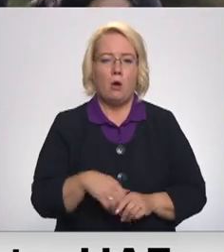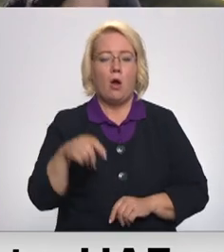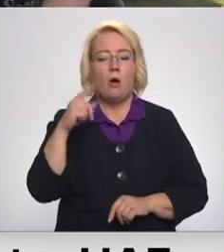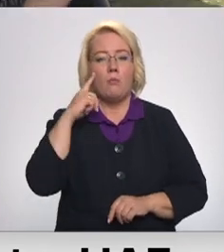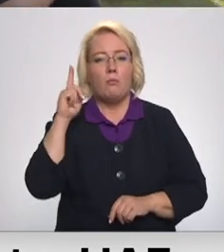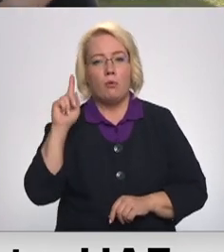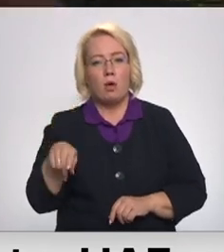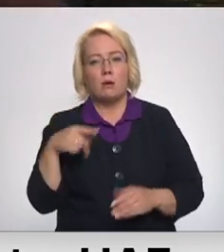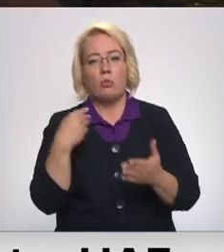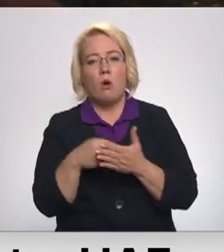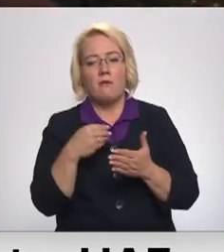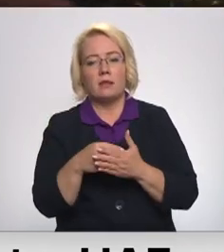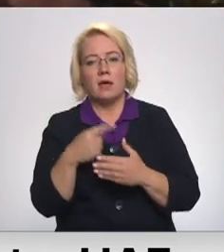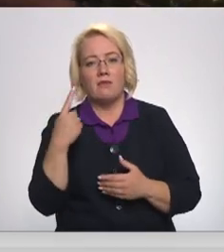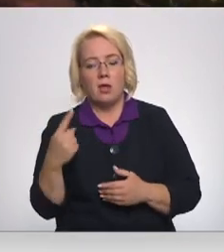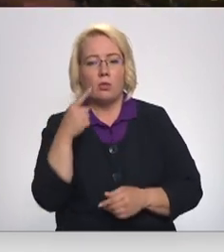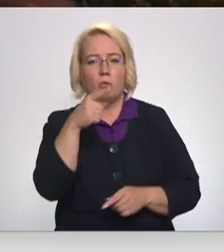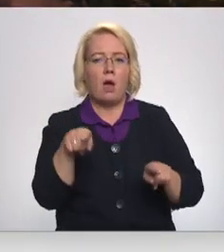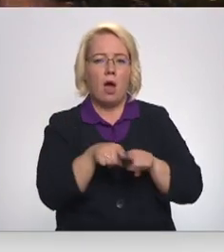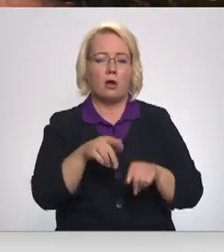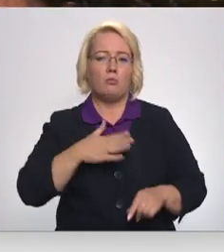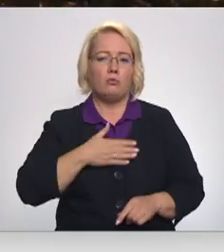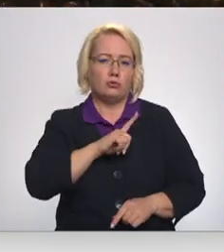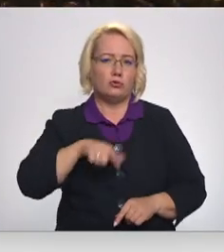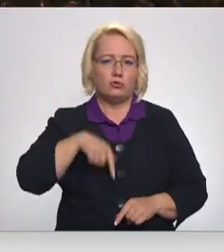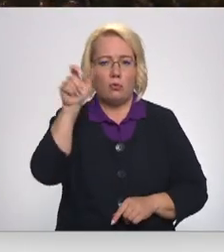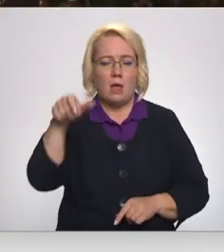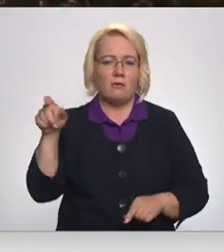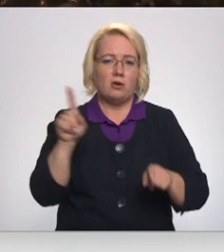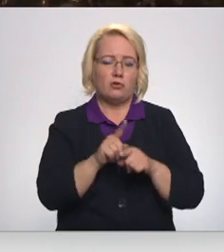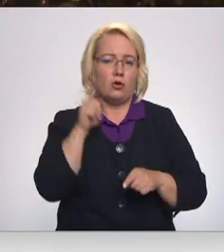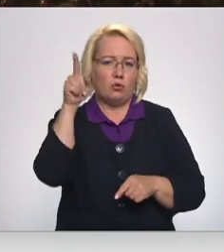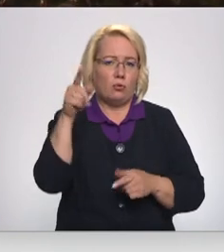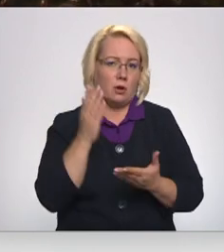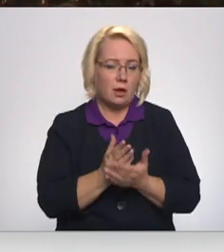viens otrs, tur ir mūsu karavīri, latvieši, kas ņemās